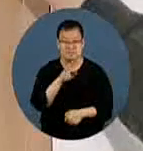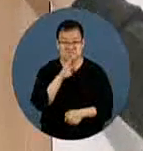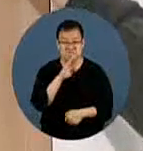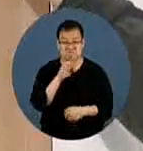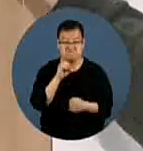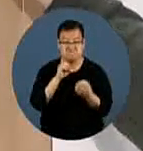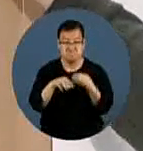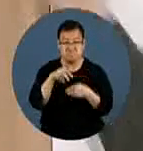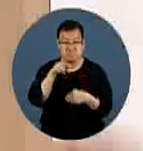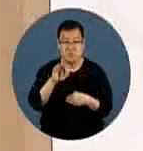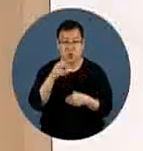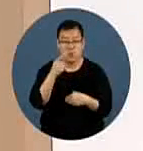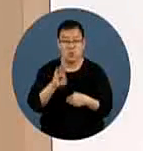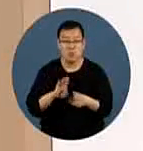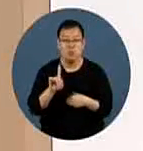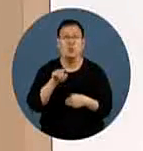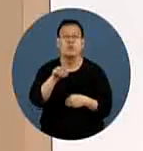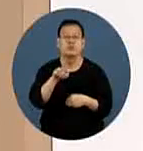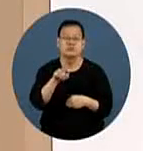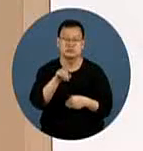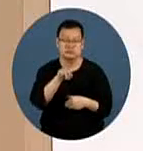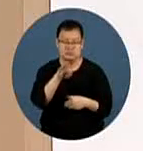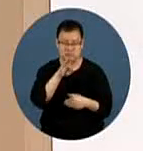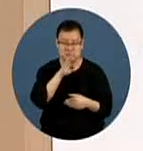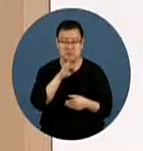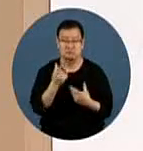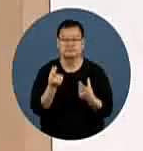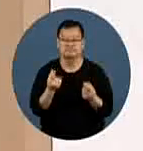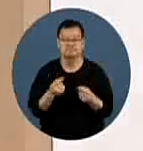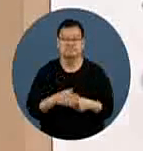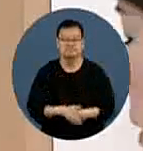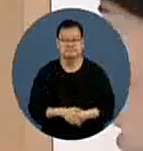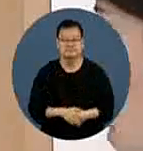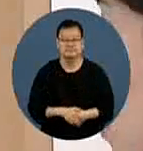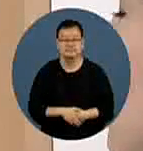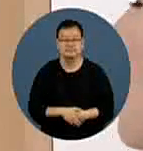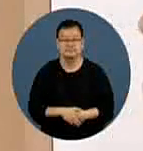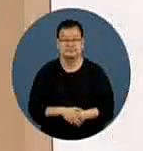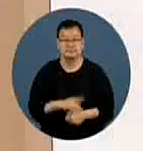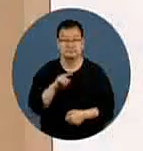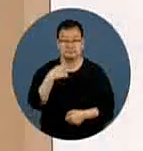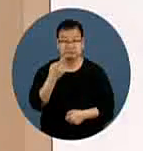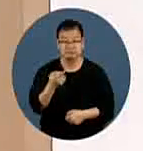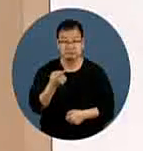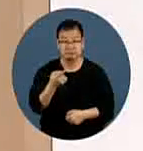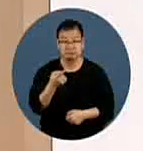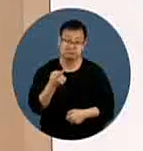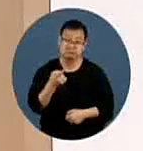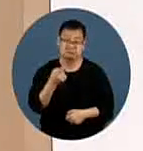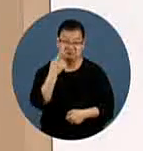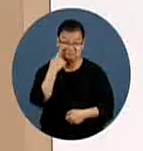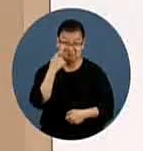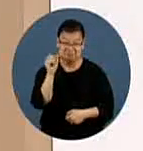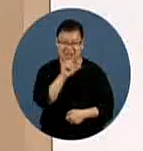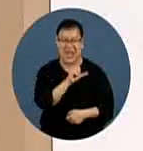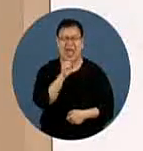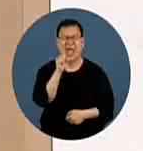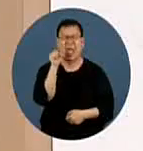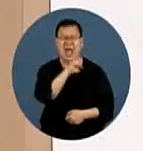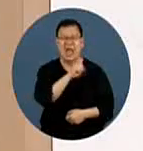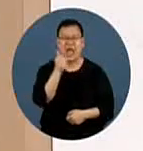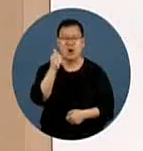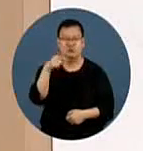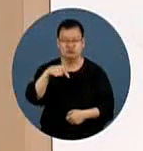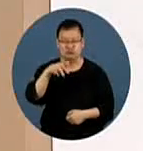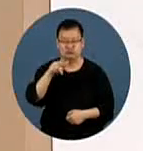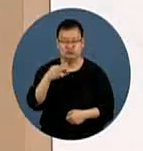바로 네, 이렇게 두는 게 정답이겠죠. 뭐 이쯤만 된다면 뭐 눈치가 빠르신 분들은